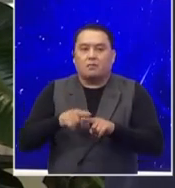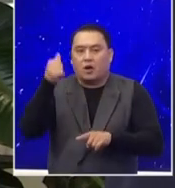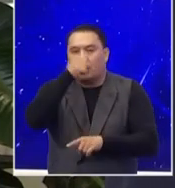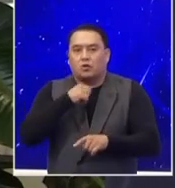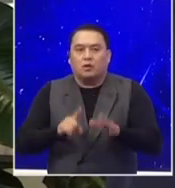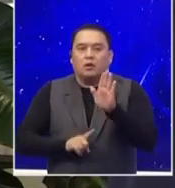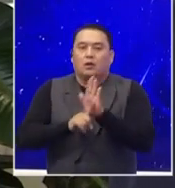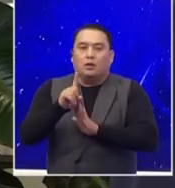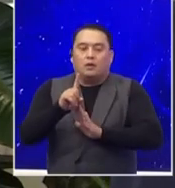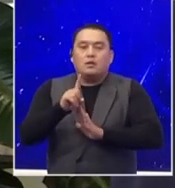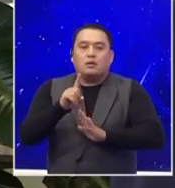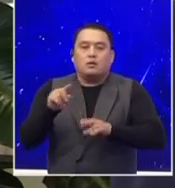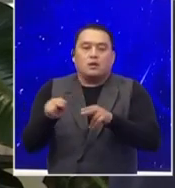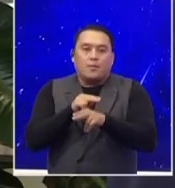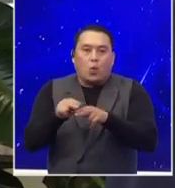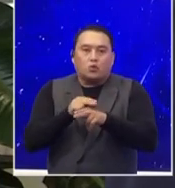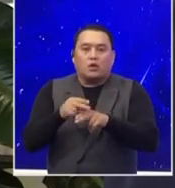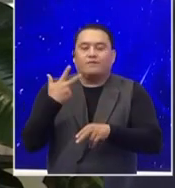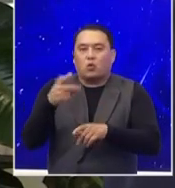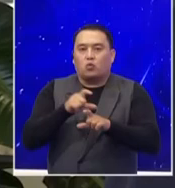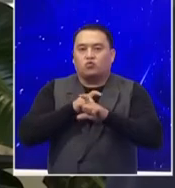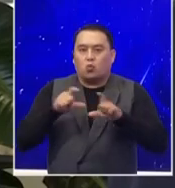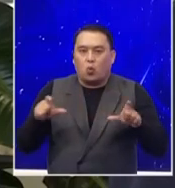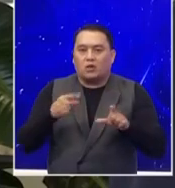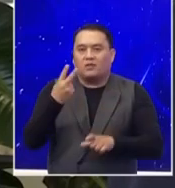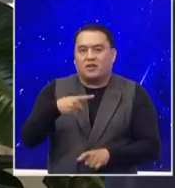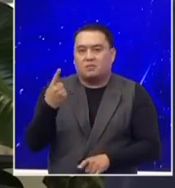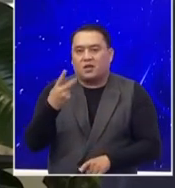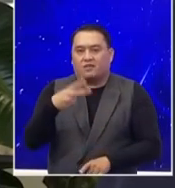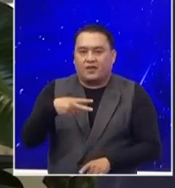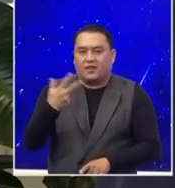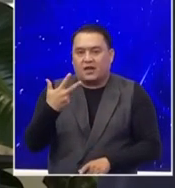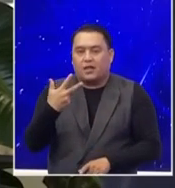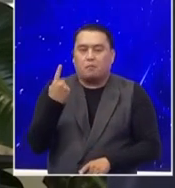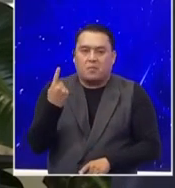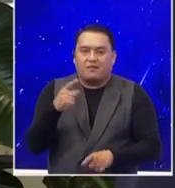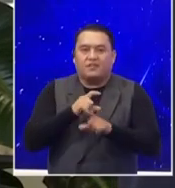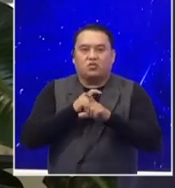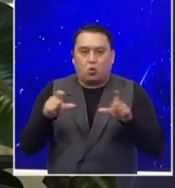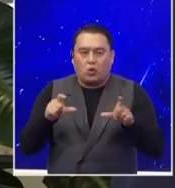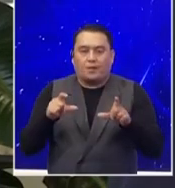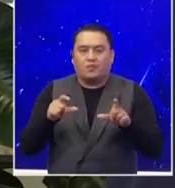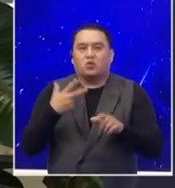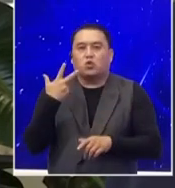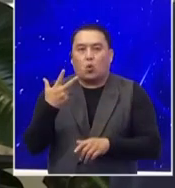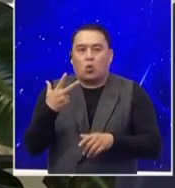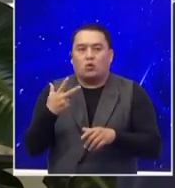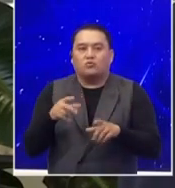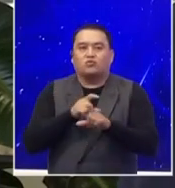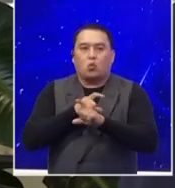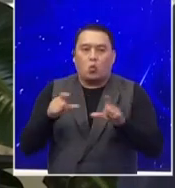начато капитальный ремонт в 3 школах, 21, 23, 1 школа. В 3